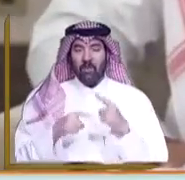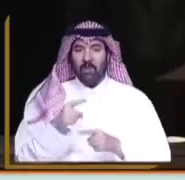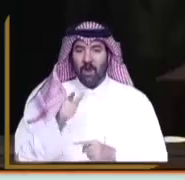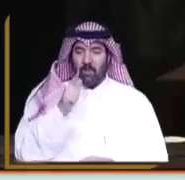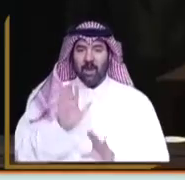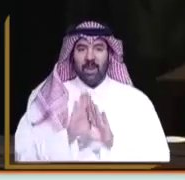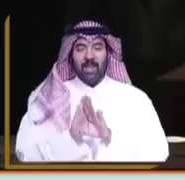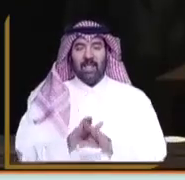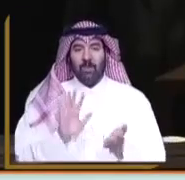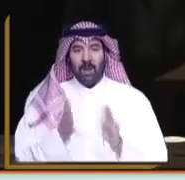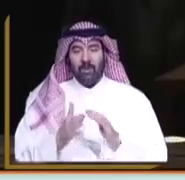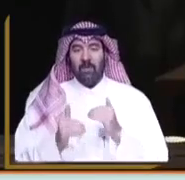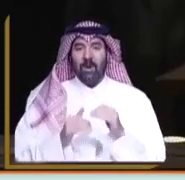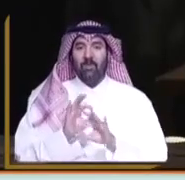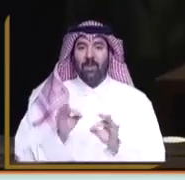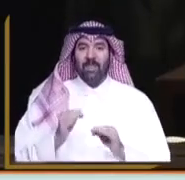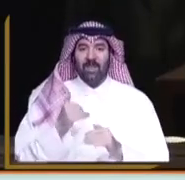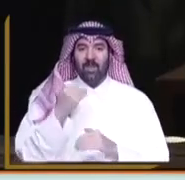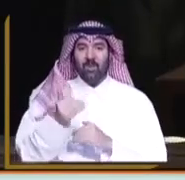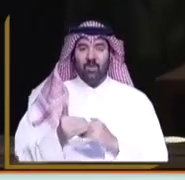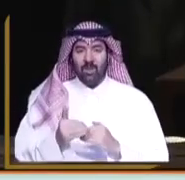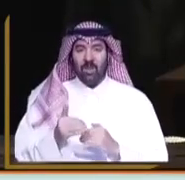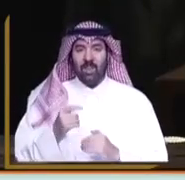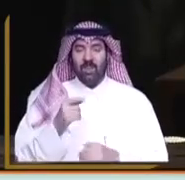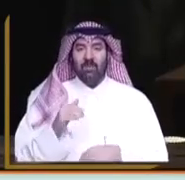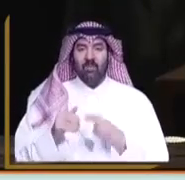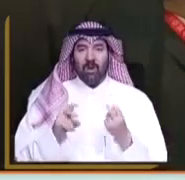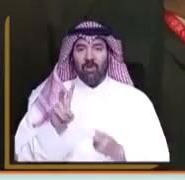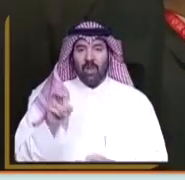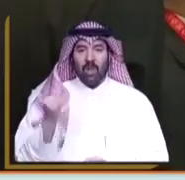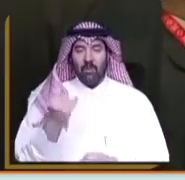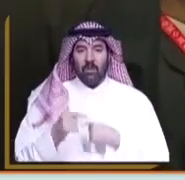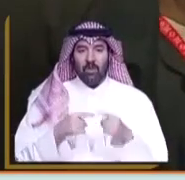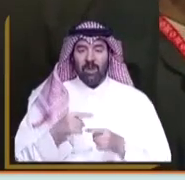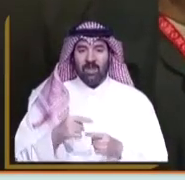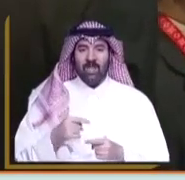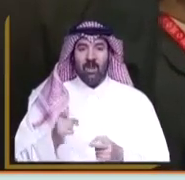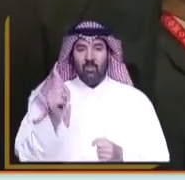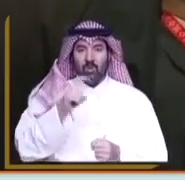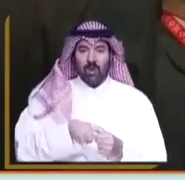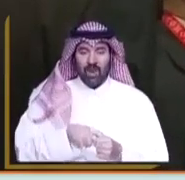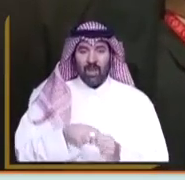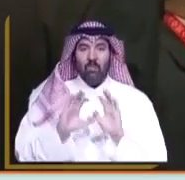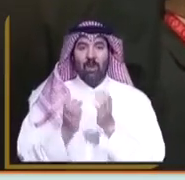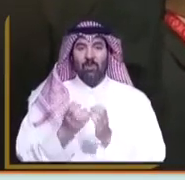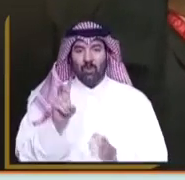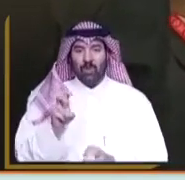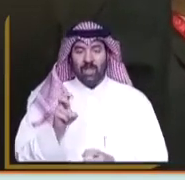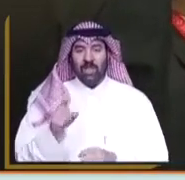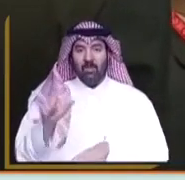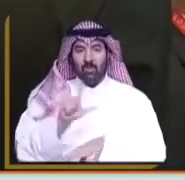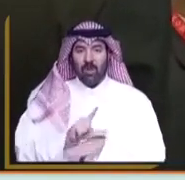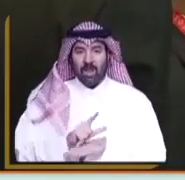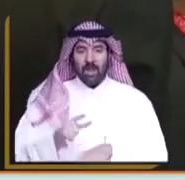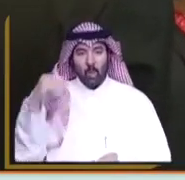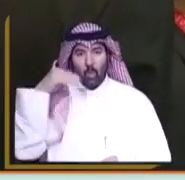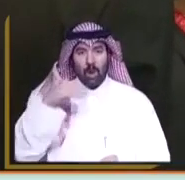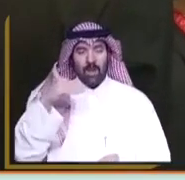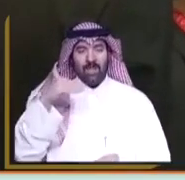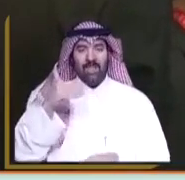تدعم العالم لاغتنام فرص القرن 21، ومشاركة ولي العهد في قمم العشرين عاما بعد آخر تأكيد